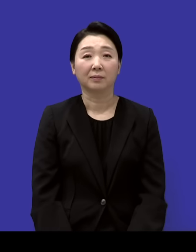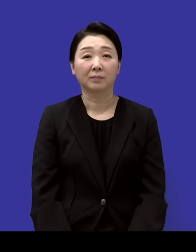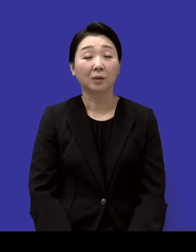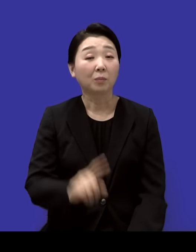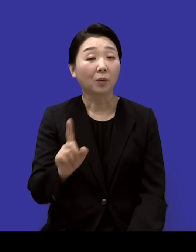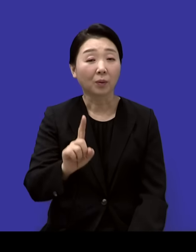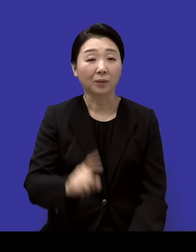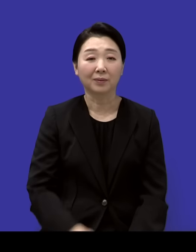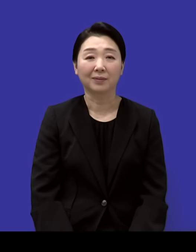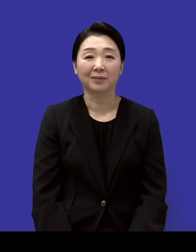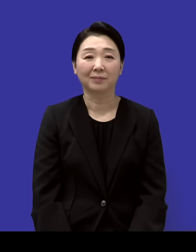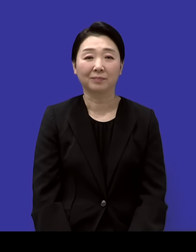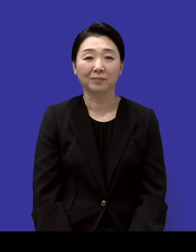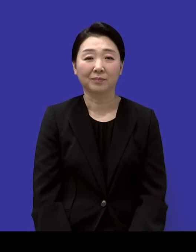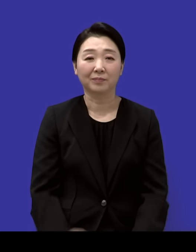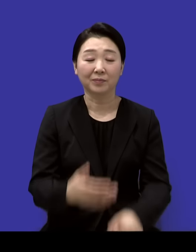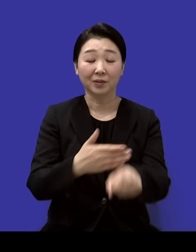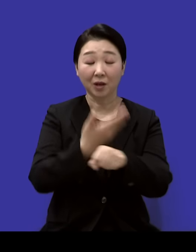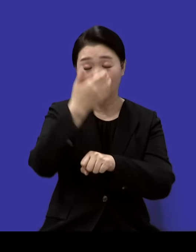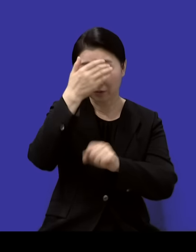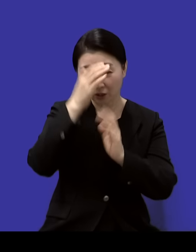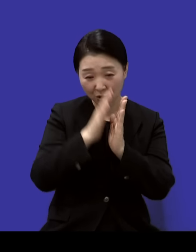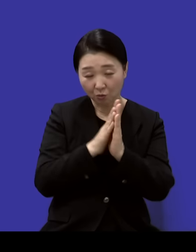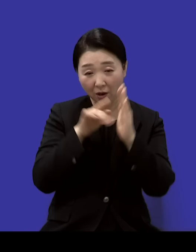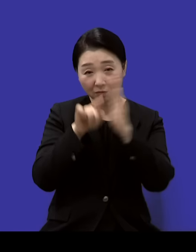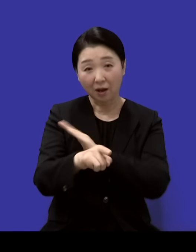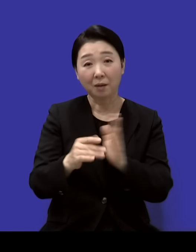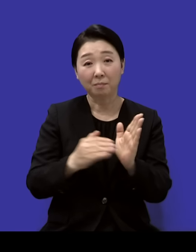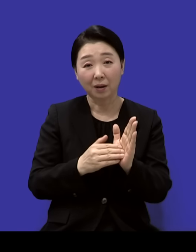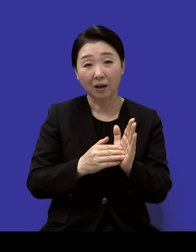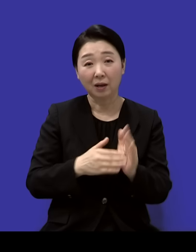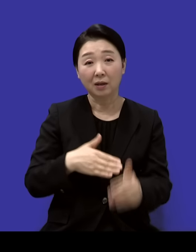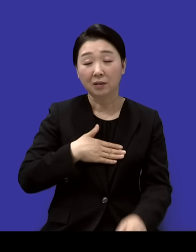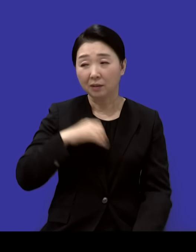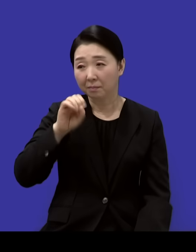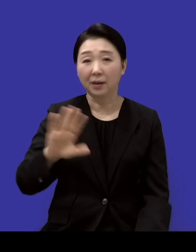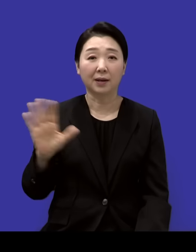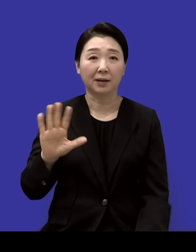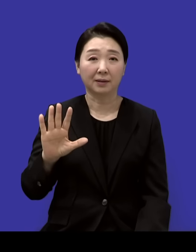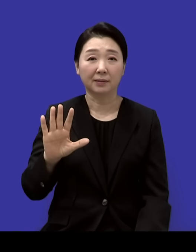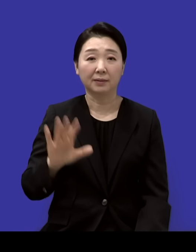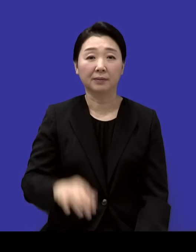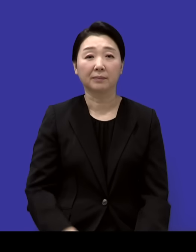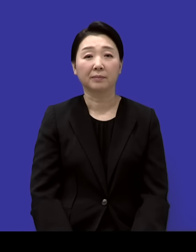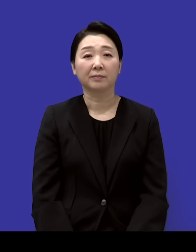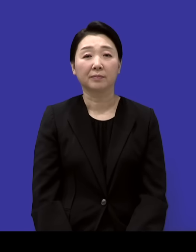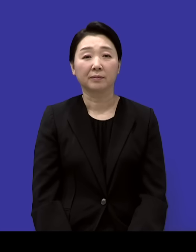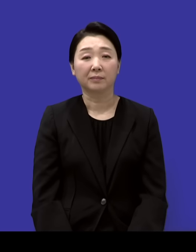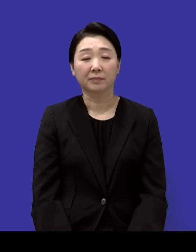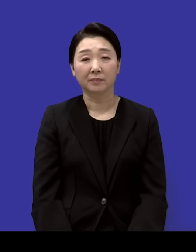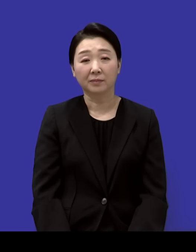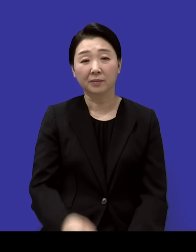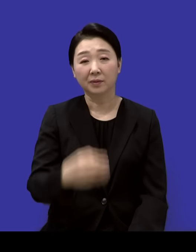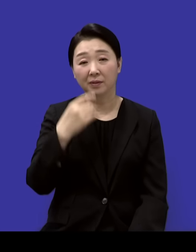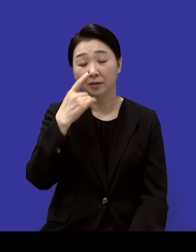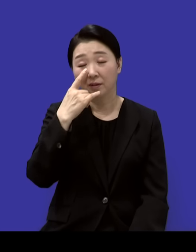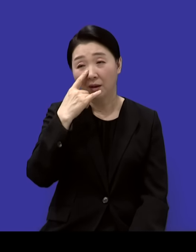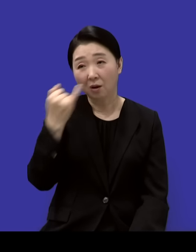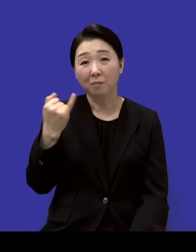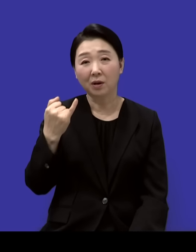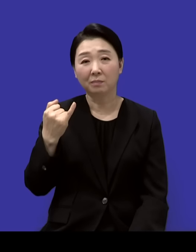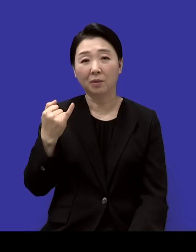무슨 사건이세요? 9시에 기도하러 딱 내려왔어요. 예. 역시나 저는 거기에 대해서 한마디도 하지 않기 때문에 예. 엄마는 뭐 이제 찬양